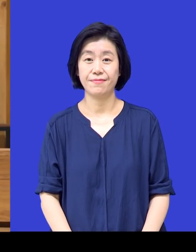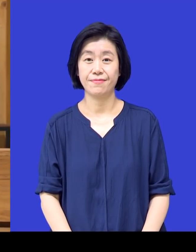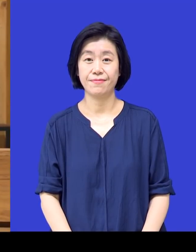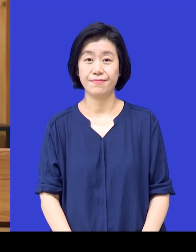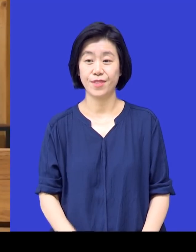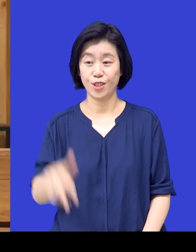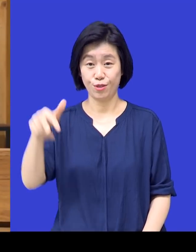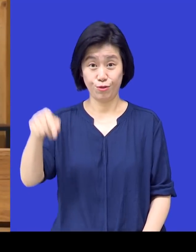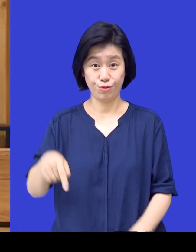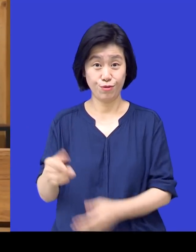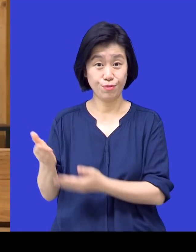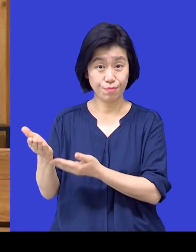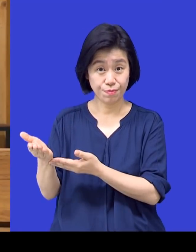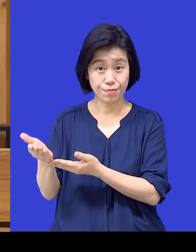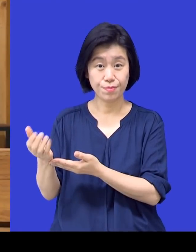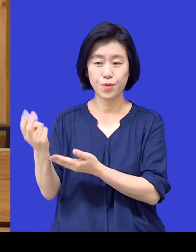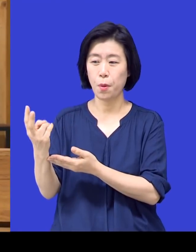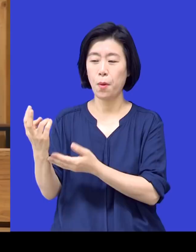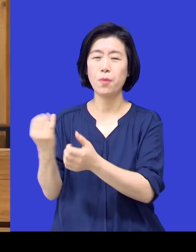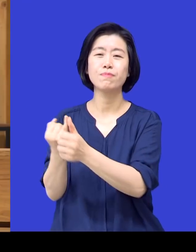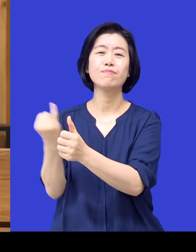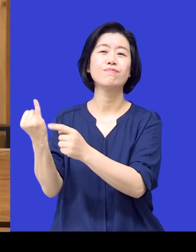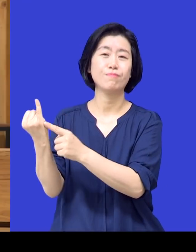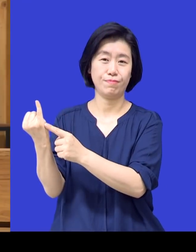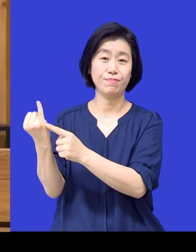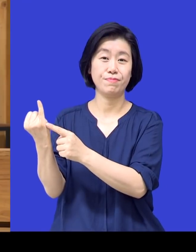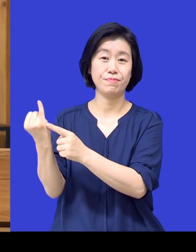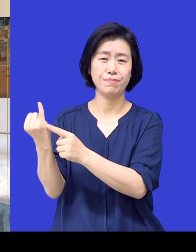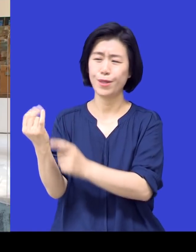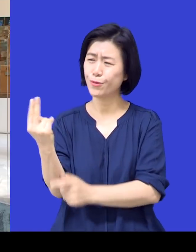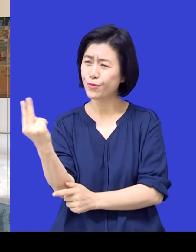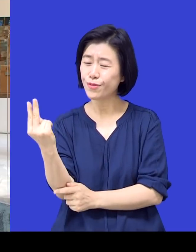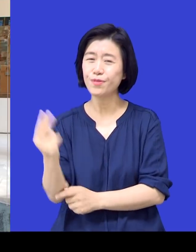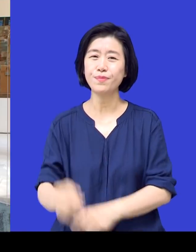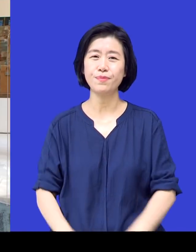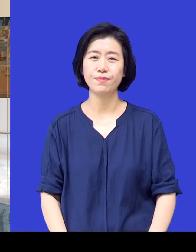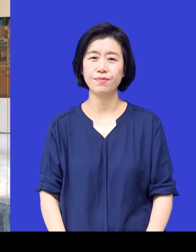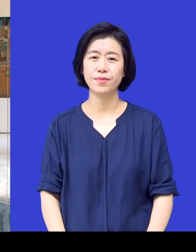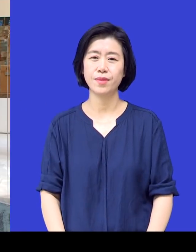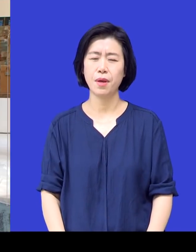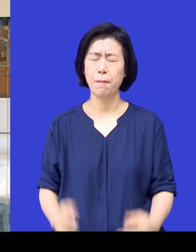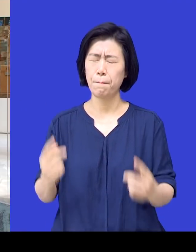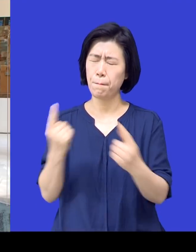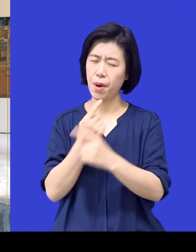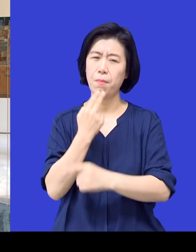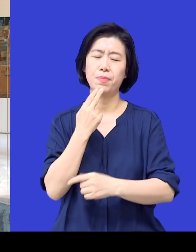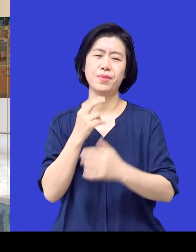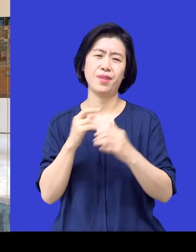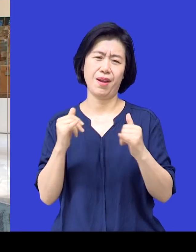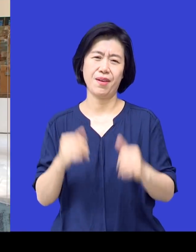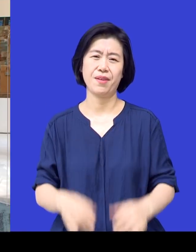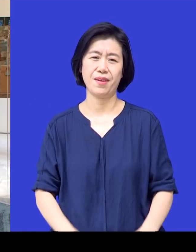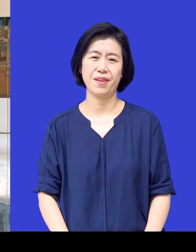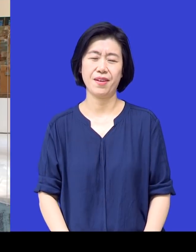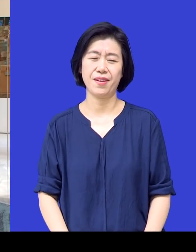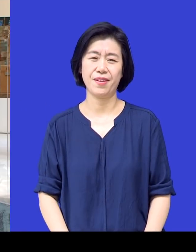이 주영훈 형제 또 윤미 자매도 마찬가지고요. 진짜 한결 같아요. 한마디로 딱